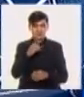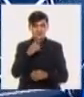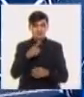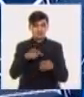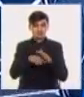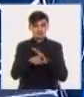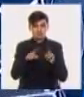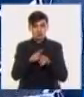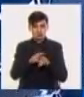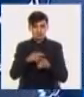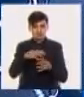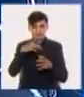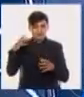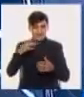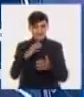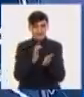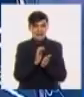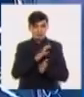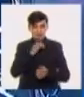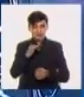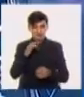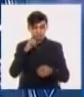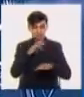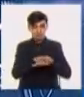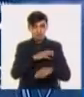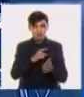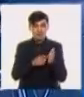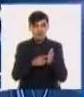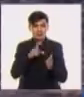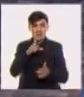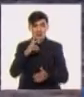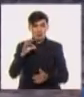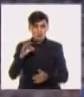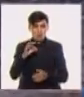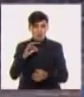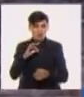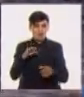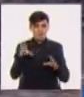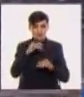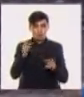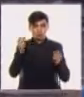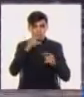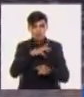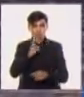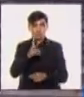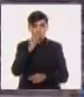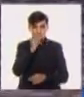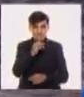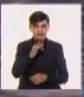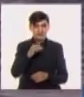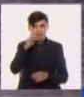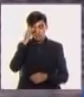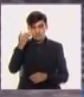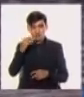стоками. Токсичное загрязнение обнаружили сотрудники Карагандинского экомузея. Кто в этом виноват и как отреагируют